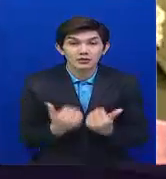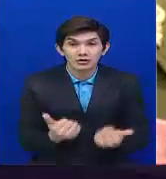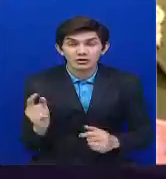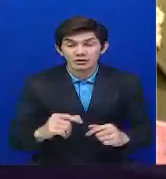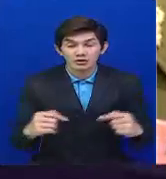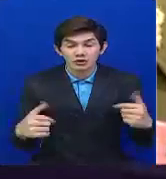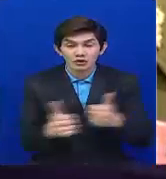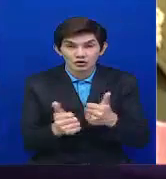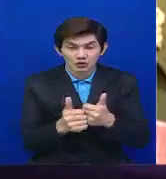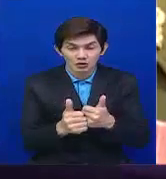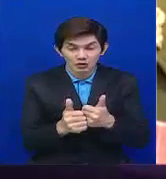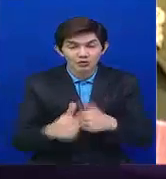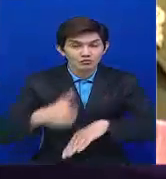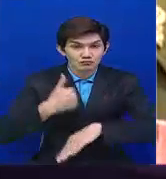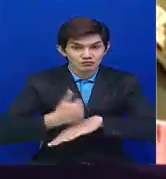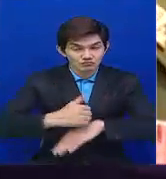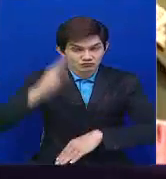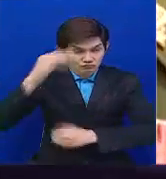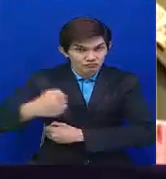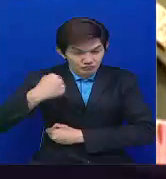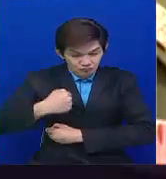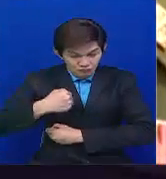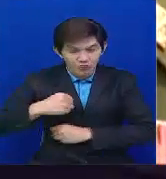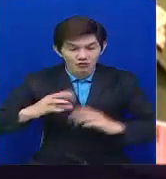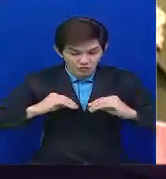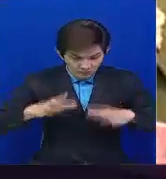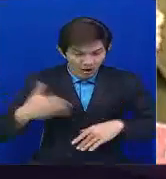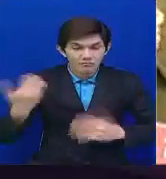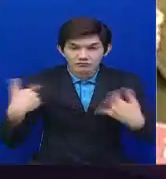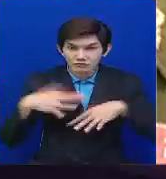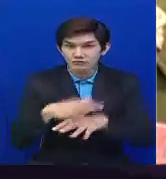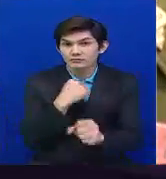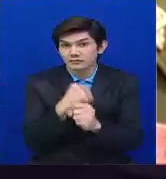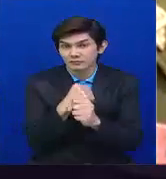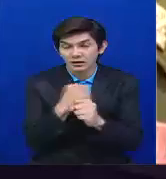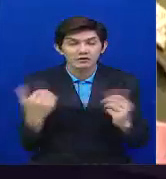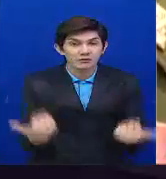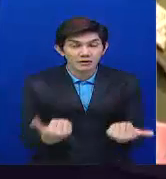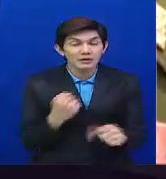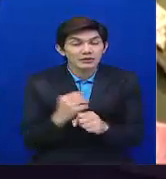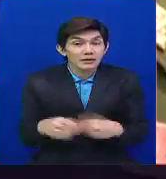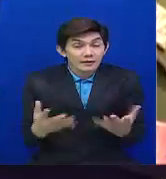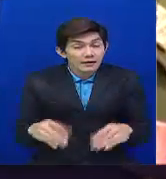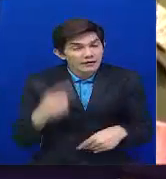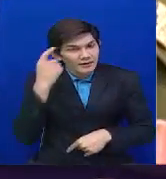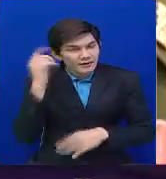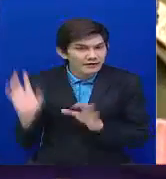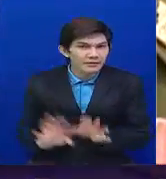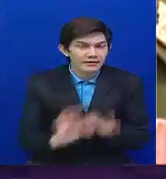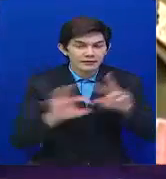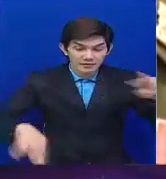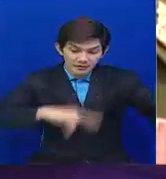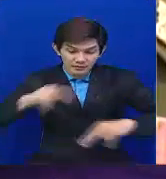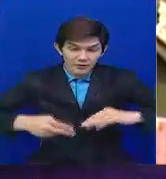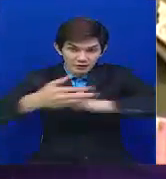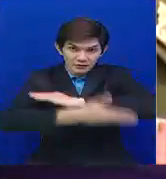านรองผอ.รมน.ทางผู้จัดการบกท่านก็รับไปแล้วนะครับว่าเราจะไปประสานงานกันแล้วก็จะทำยังไงได้บ้างเกี่ยวกับในการที่จะดูแลร